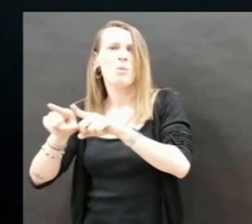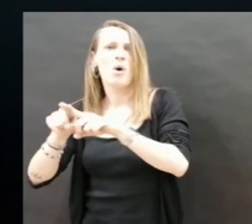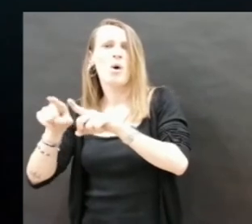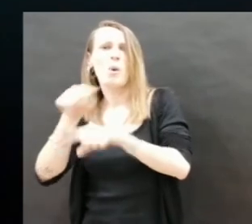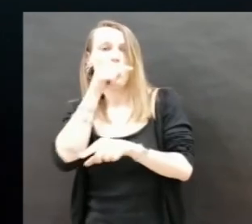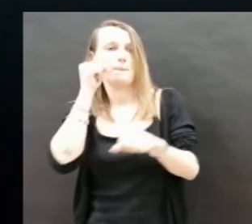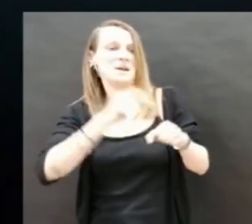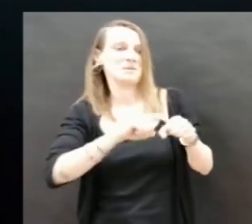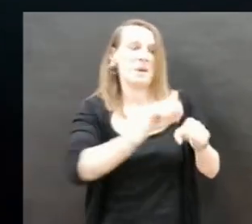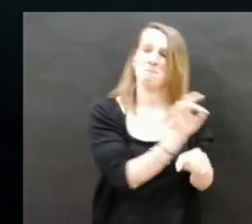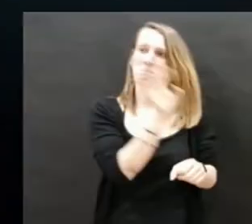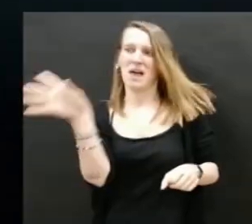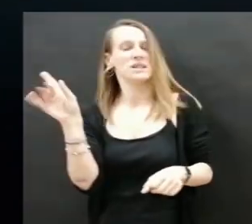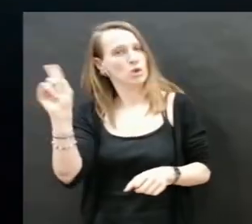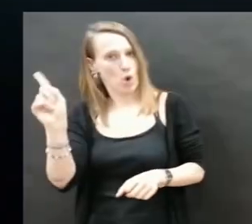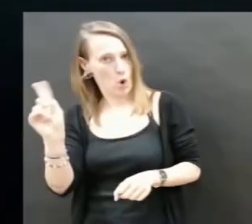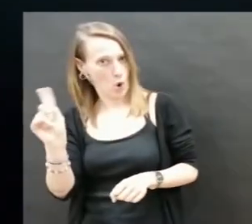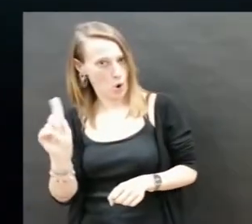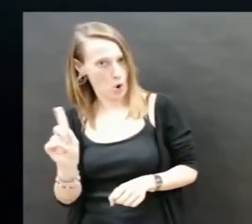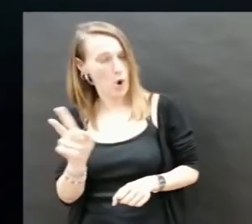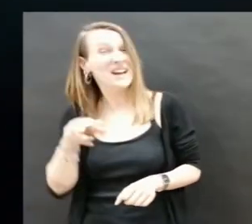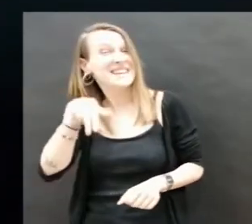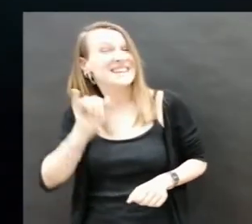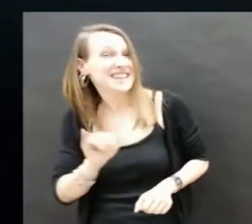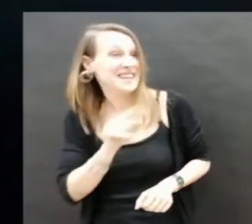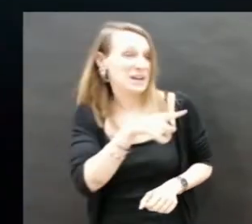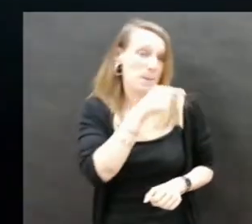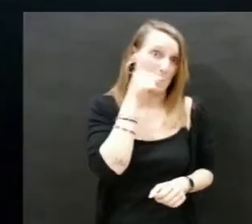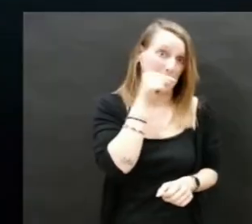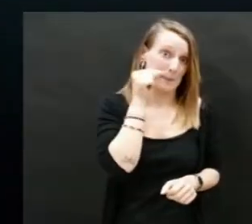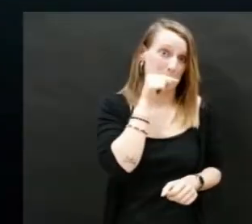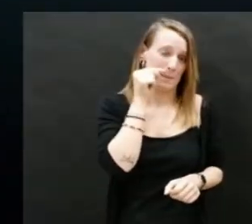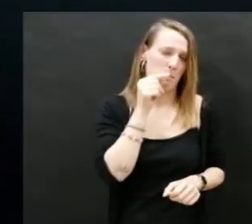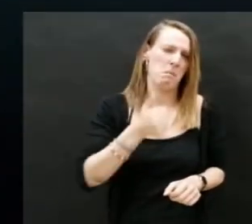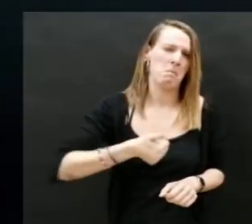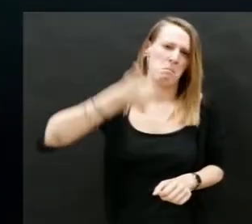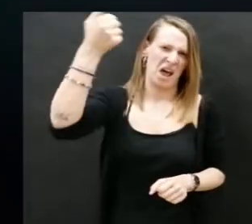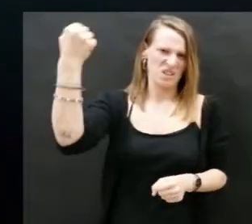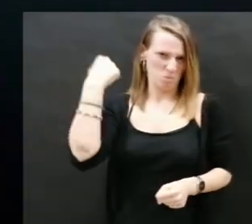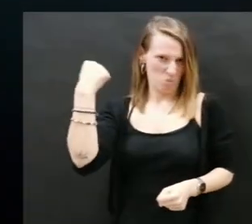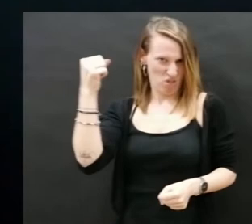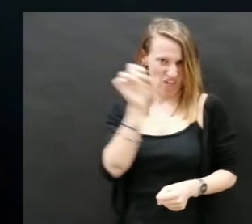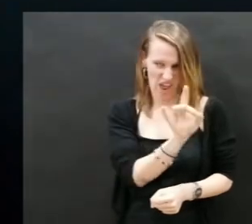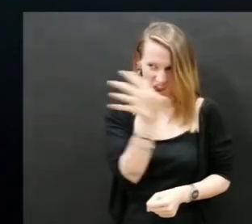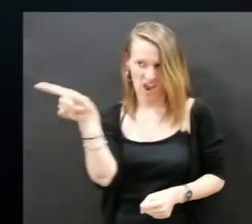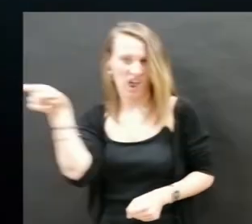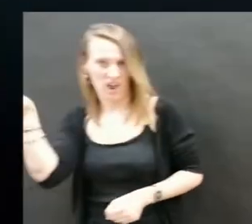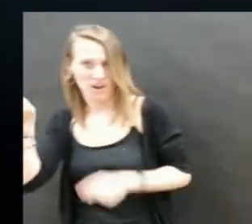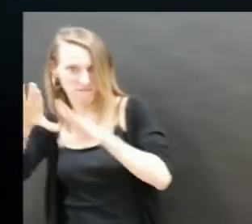marge de la masculinitat, ni que la masculinitat exerceixi poder